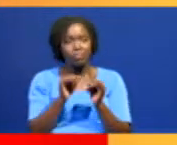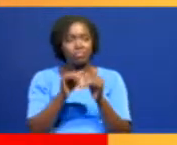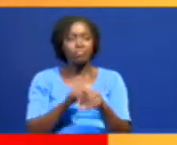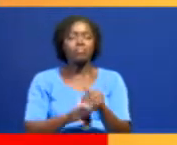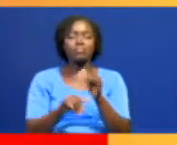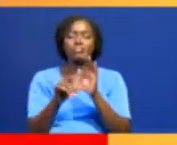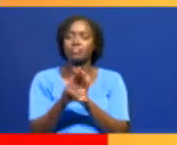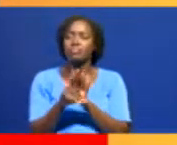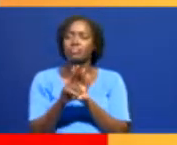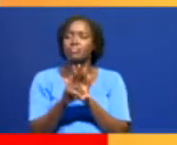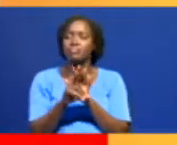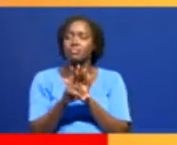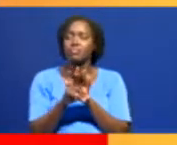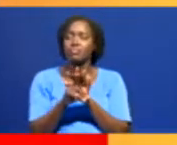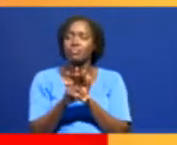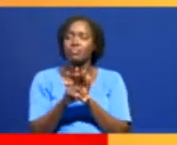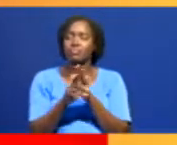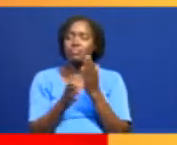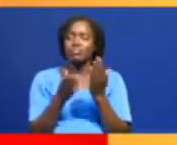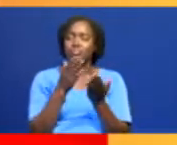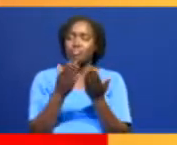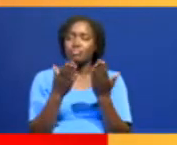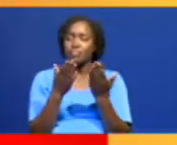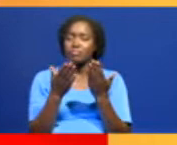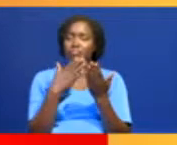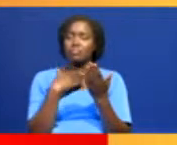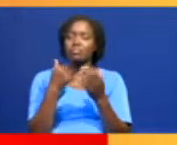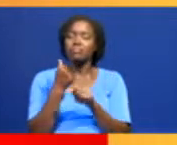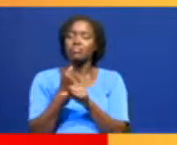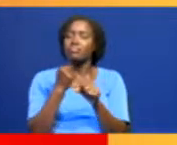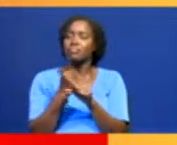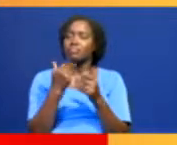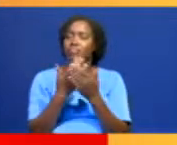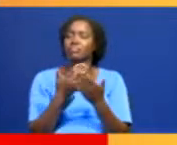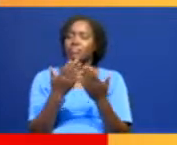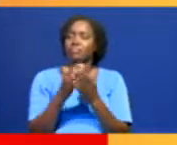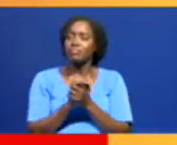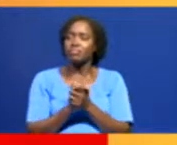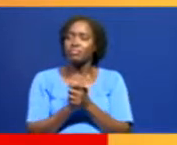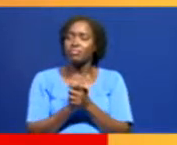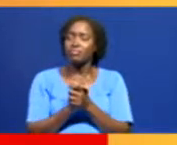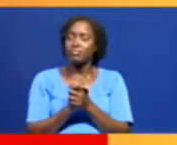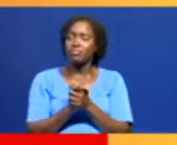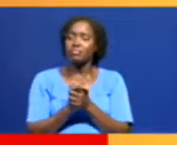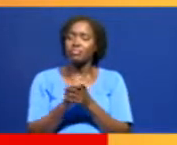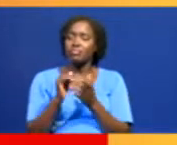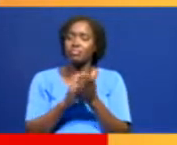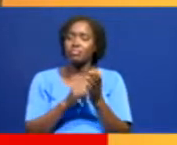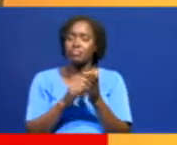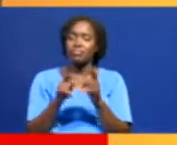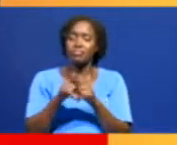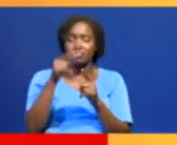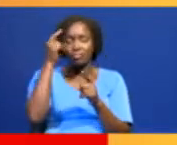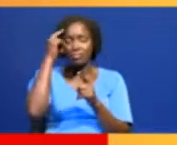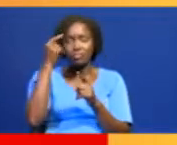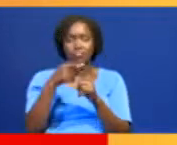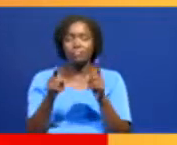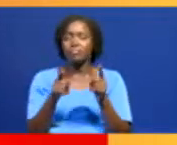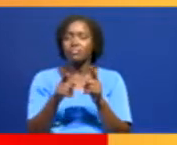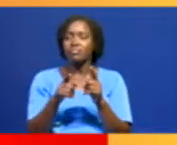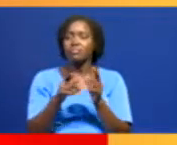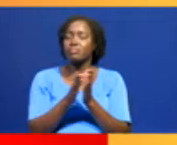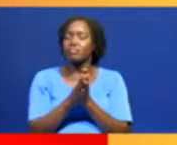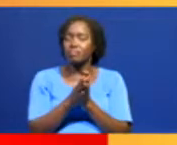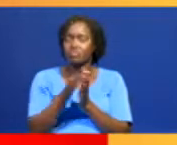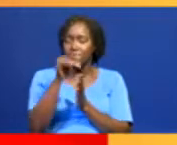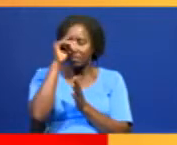sheria licha ya kuwa wanataka kufanya vitu vile wanavyofikiria, lakini sheria iko na serikali